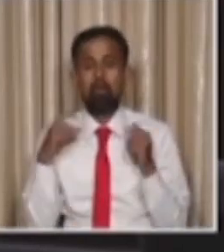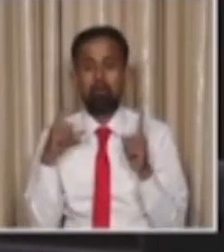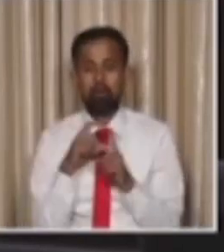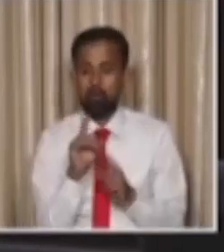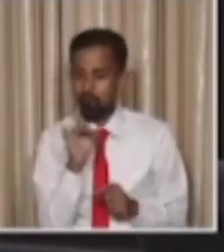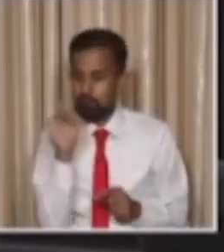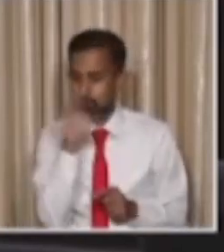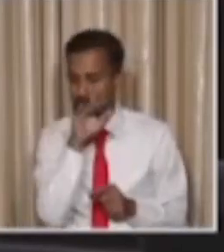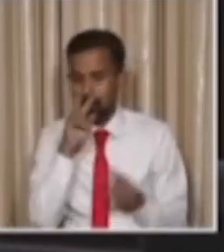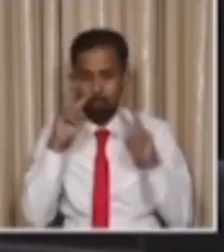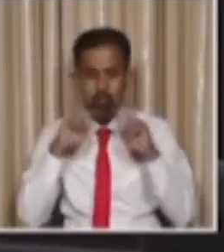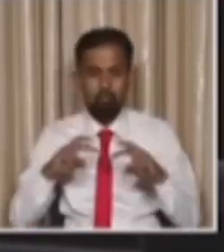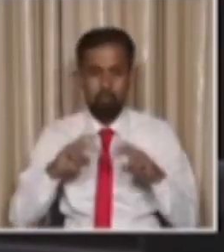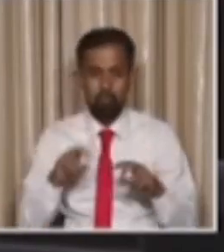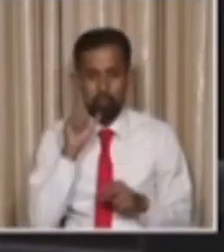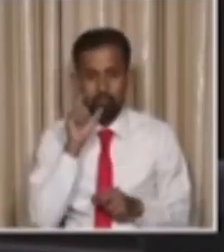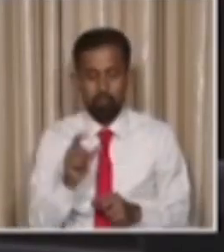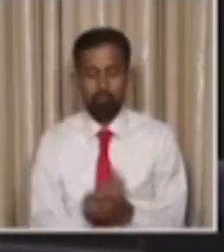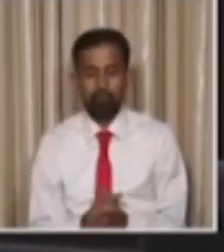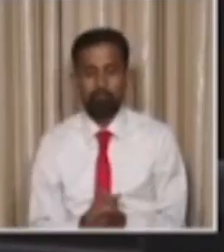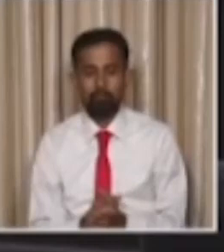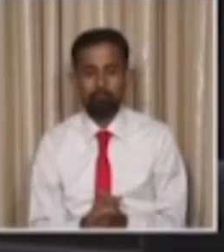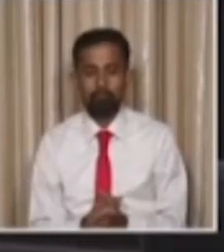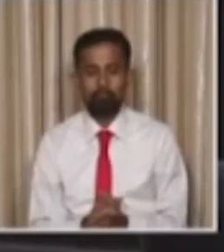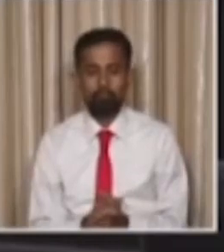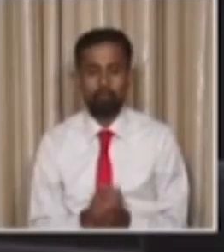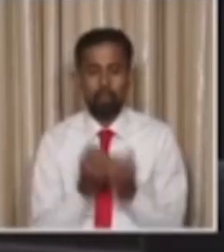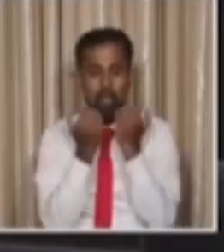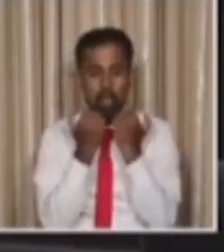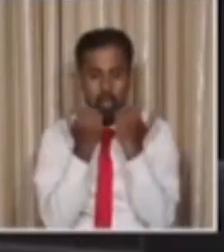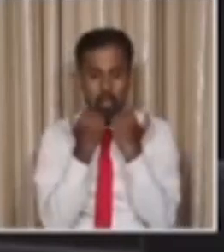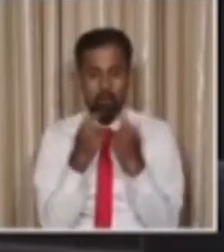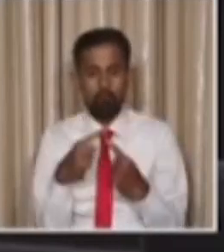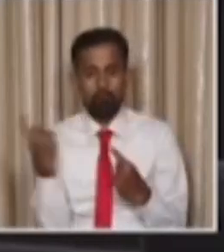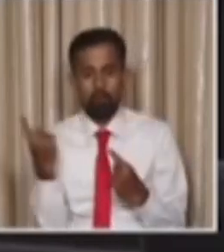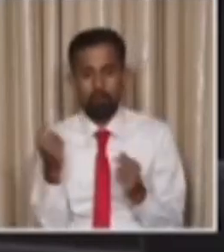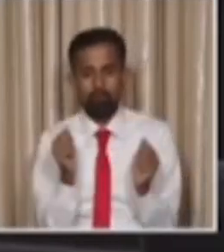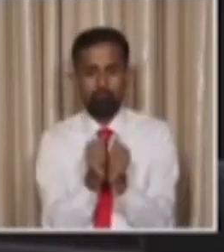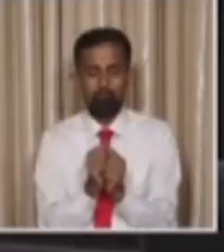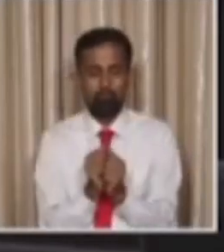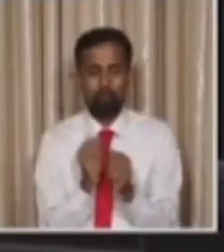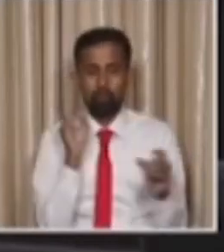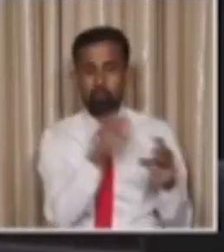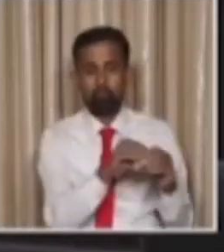ඍජුව අධීක්ෂණය කරන්න කටයුතු කරනවා. ඒත් එක්ක විශේෂයෙන් මේ බඩිරිඟු වෙනත් කාරණාවල් සඳහා යොමු